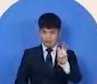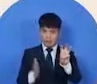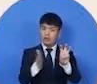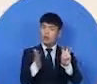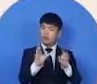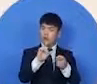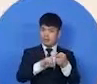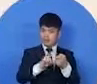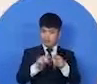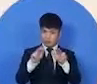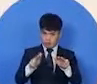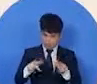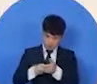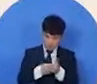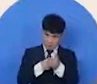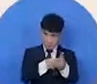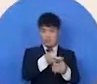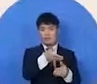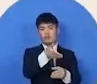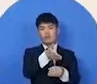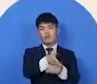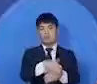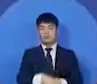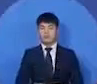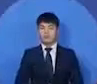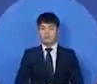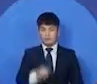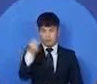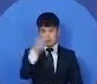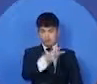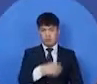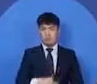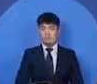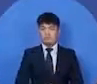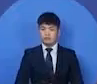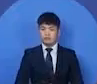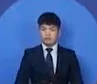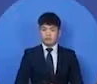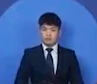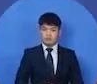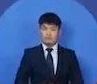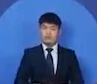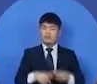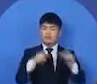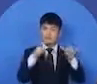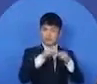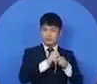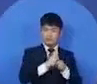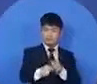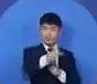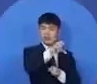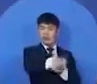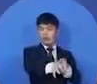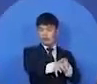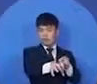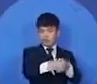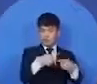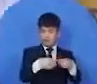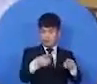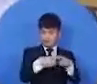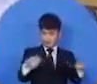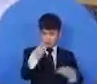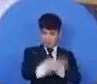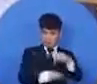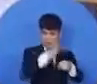공약도 정상적으로 추진하고 있습니다 또 천안 씨는 한국 지방자치 경영대상 종합대상 한국 매니페스토